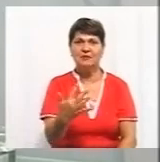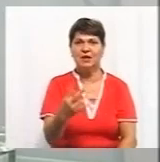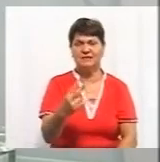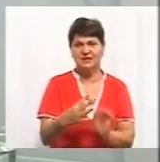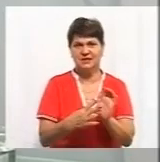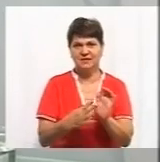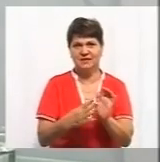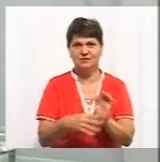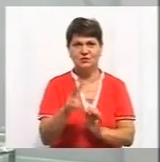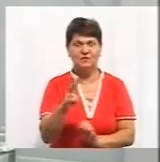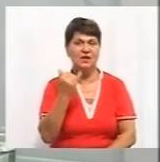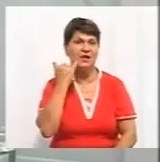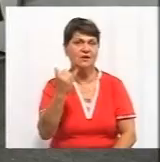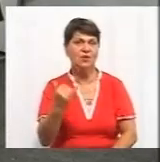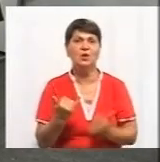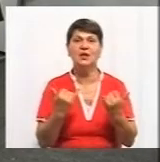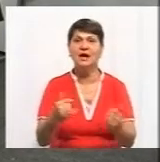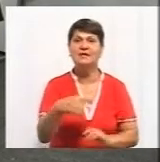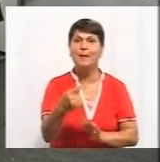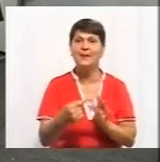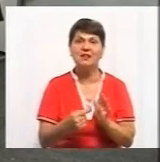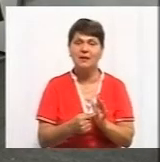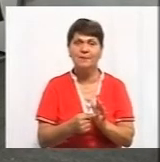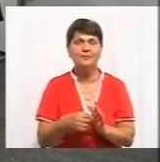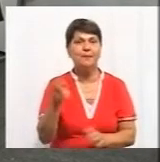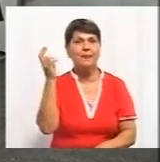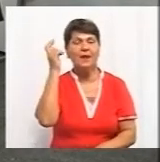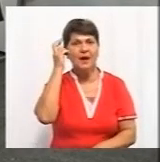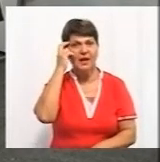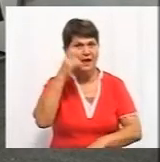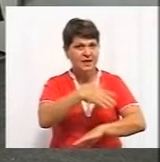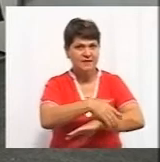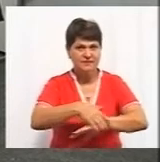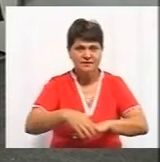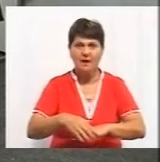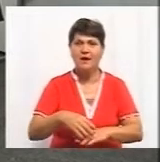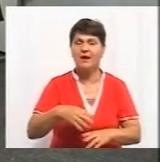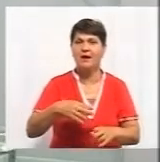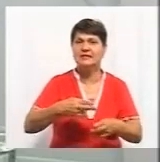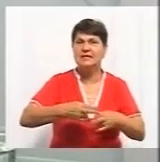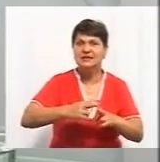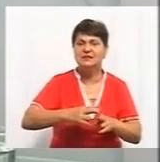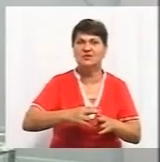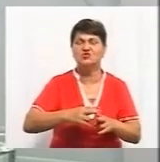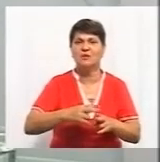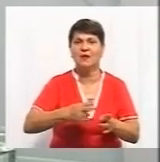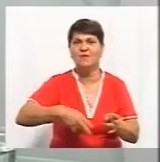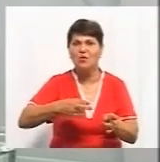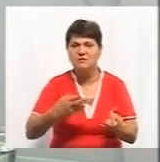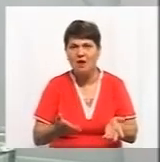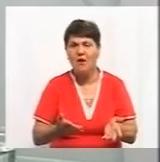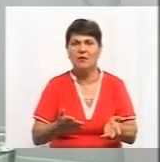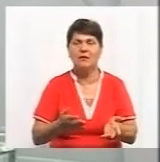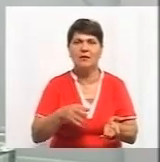55-29-92, телефон для запитань. Пане Михайло, Київська, залізничний вокзал, П'ятничани, от кінцеві зупинки.